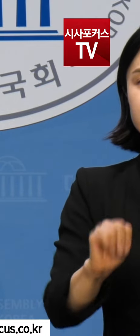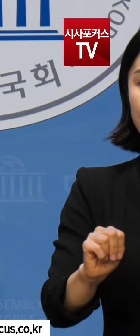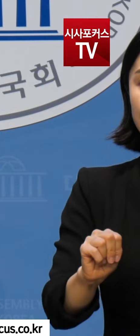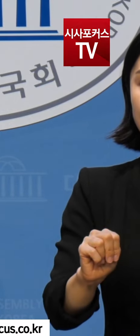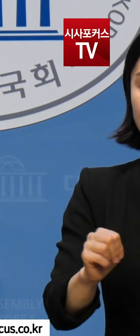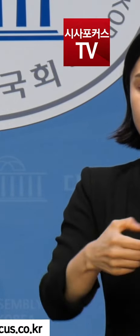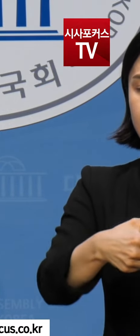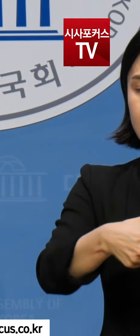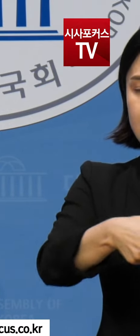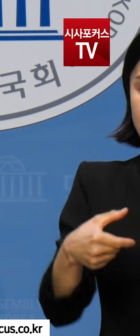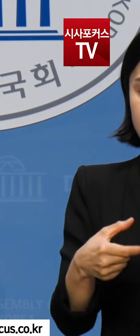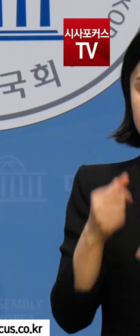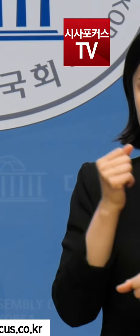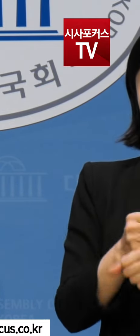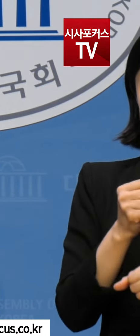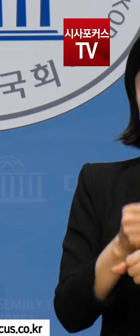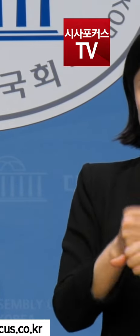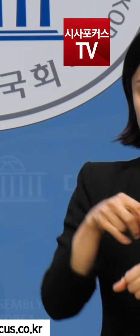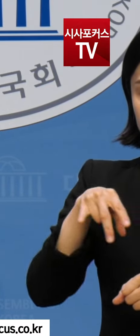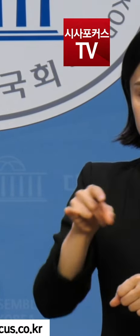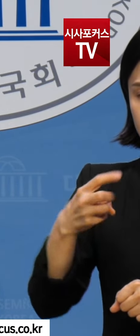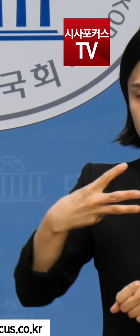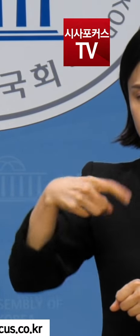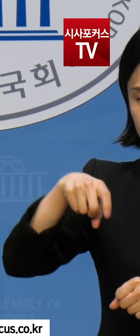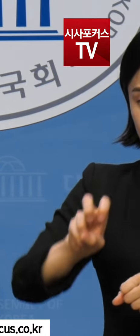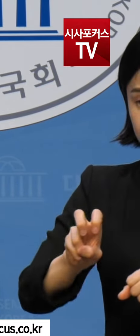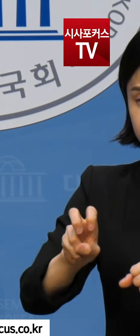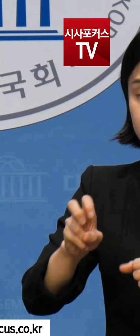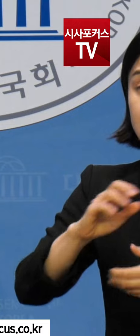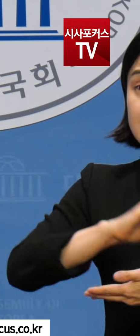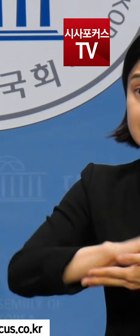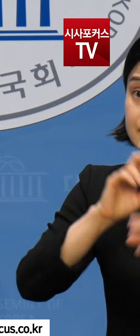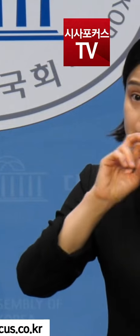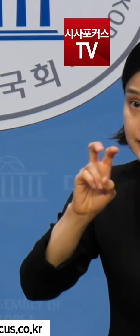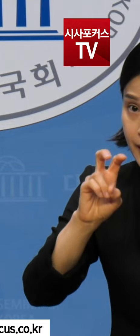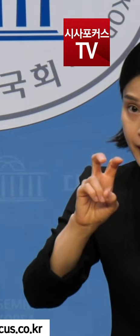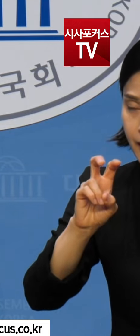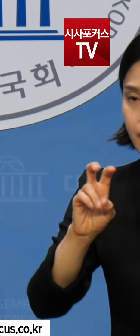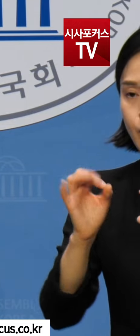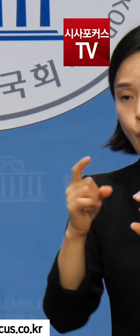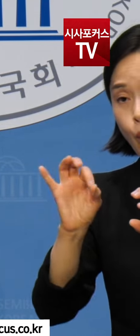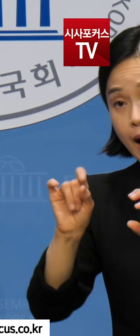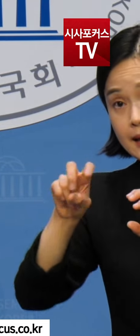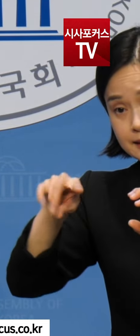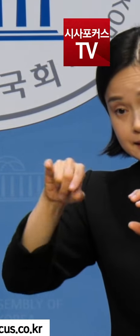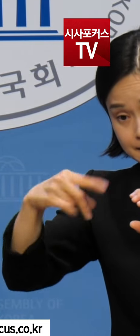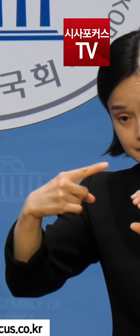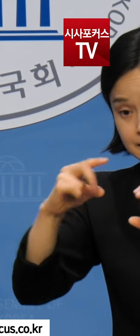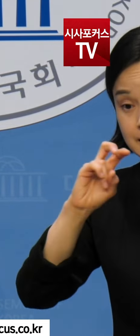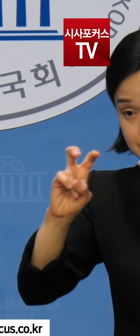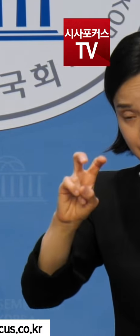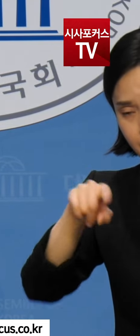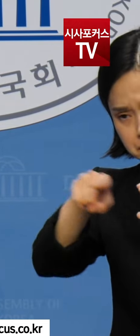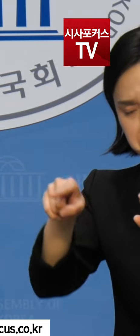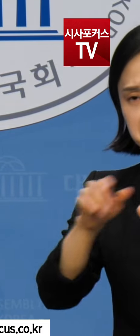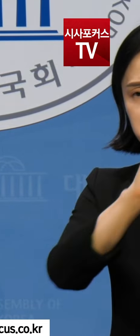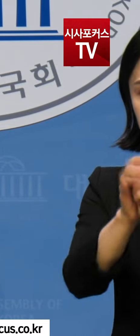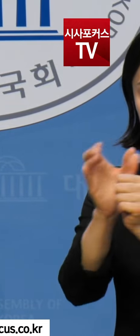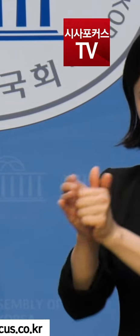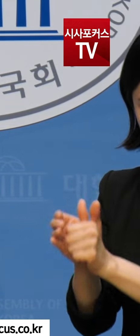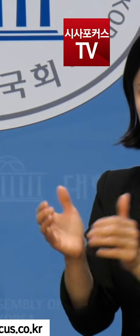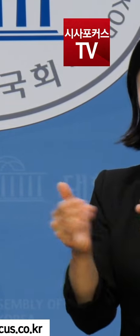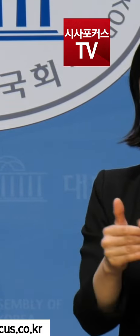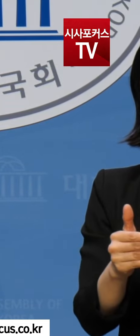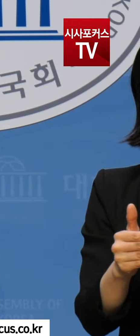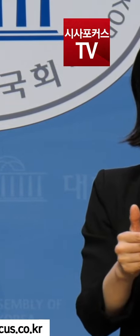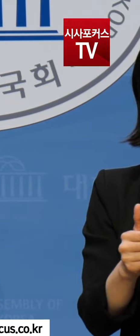생산을 쉐룸인쇄와 무궁화인쇄 배송을 오아시스 물류에 맡겼다. 각 기업들은 2022년